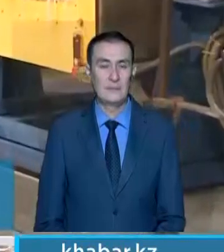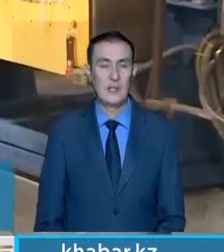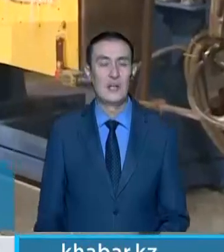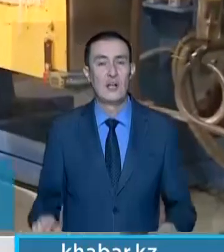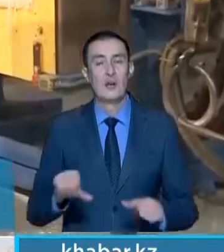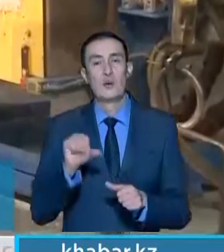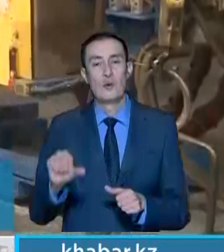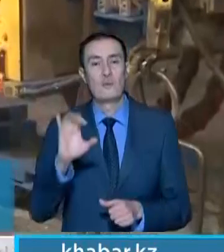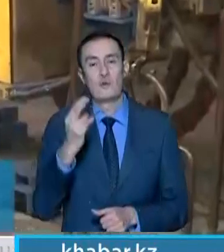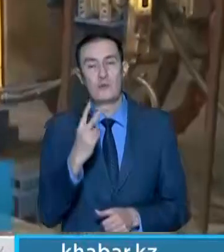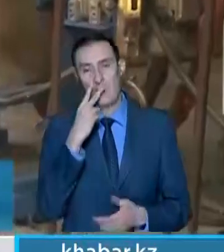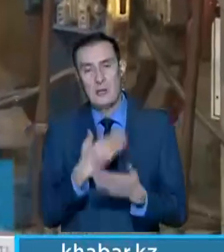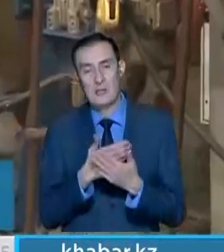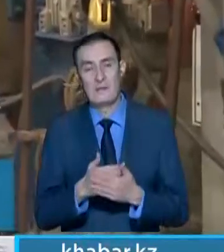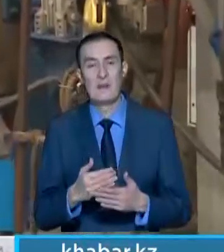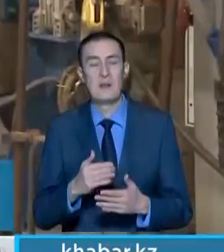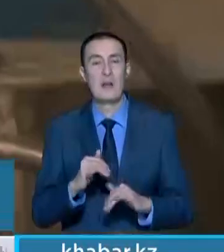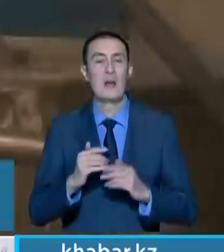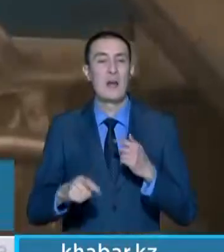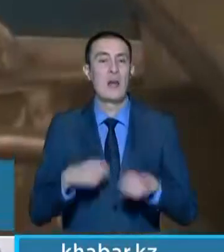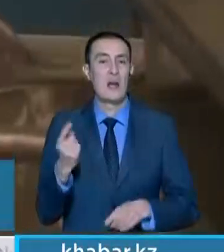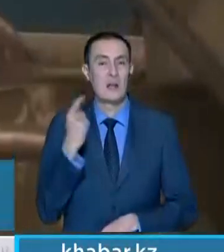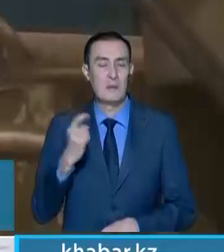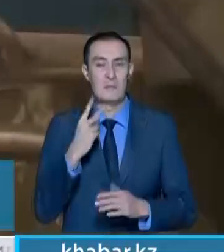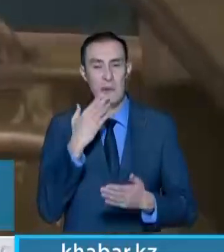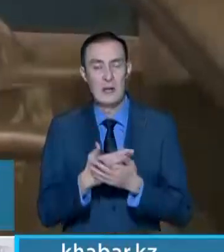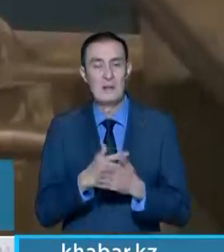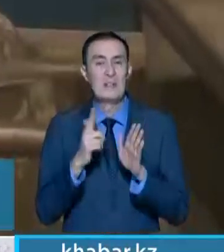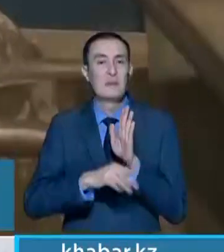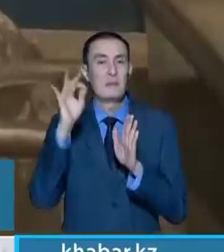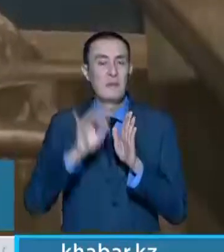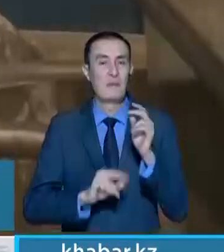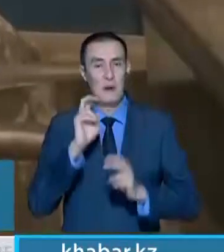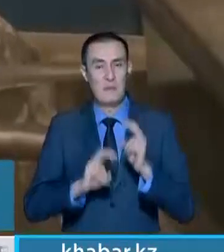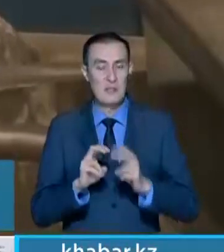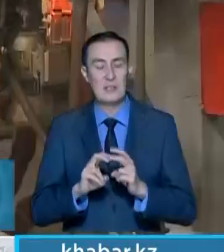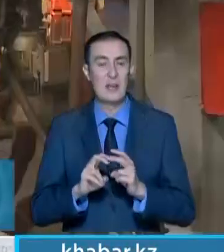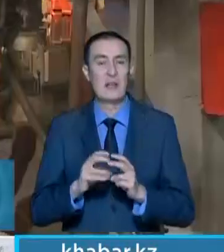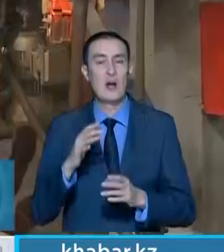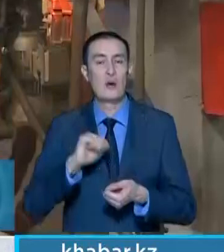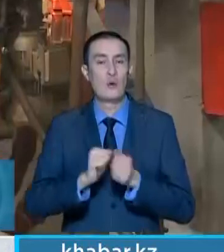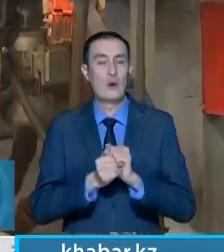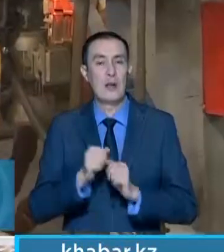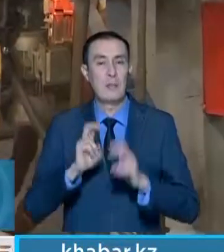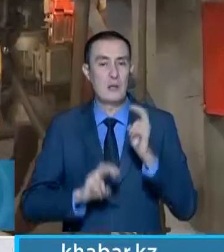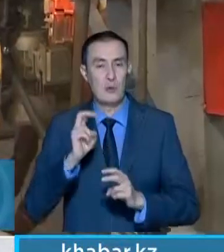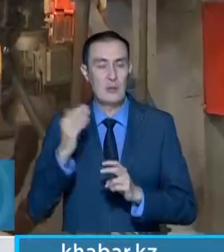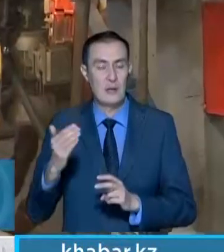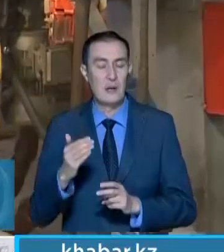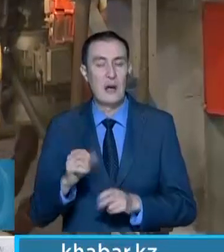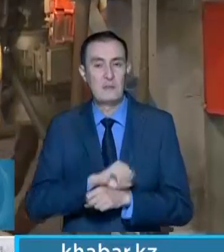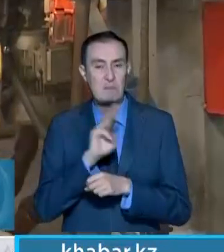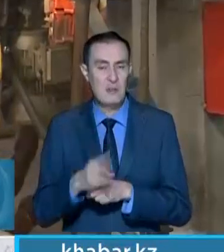Кроме социальных показателей, растут и экономические. 70% региональной промышленности держится на горной металлургии. В